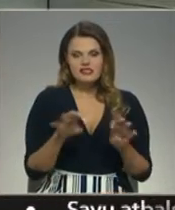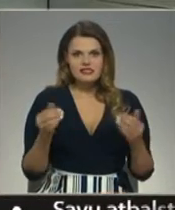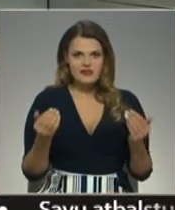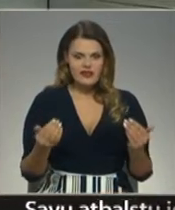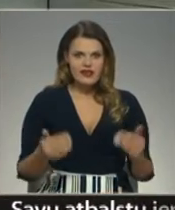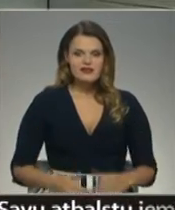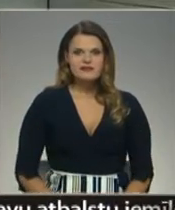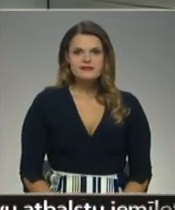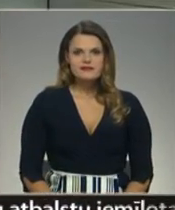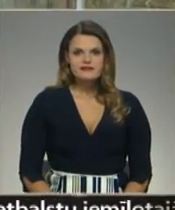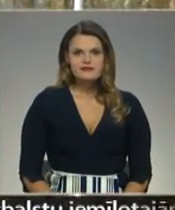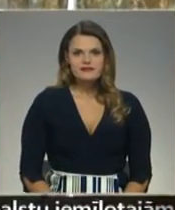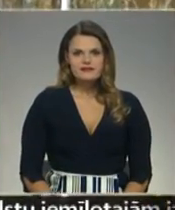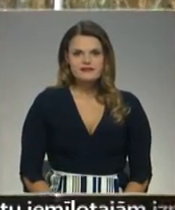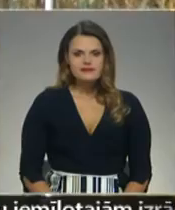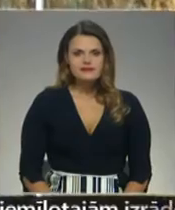aizputs televīzijā.